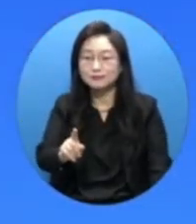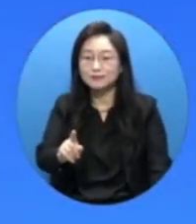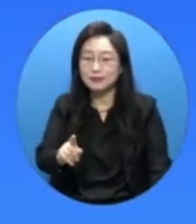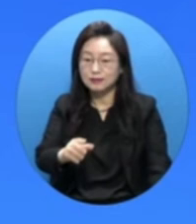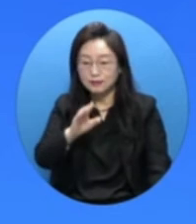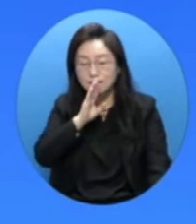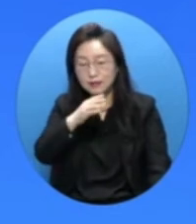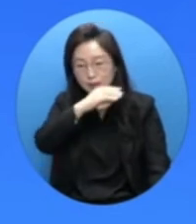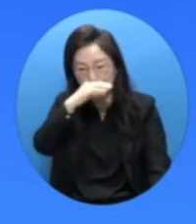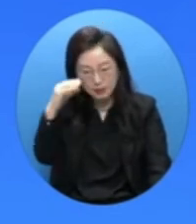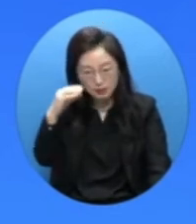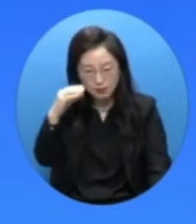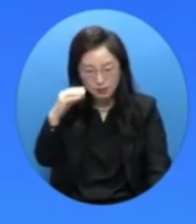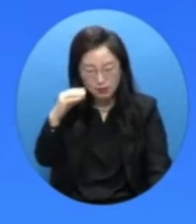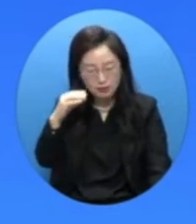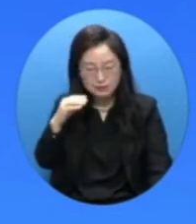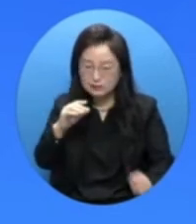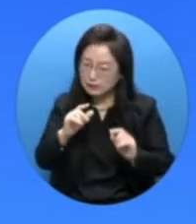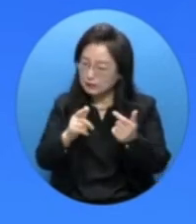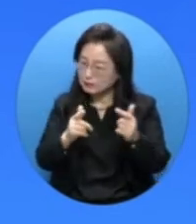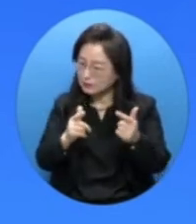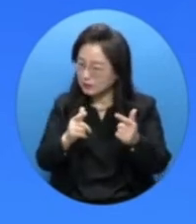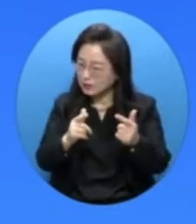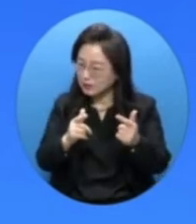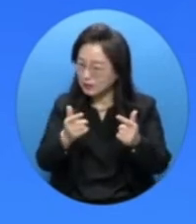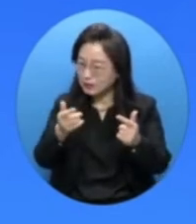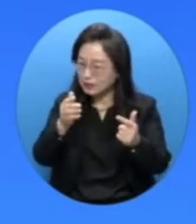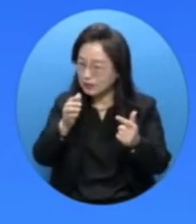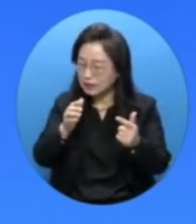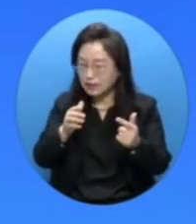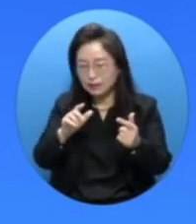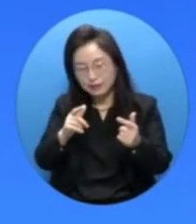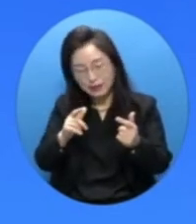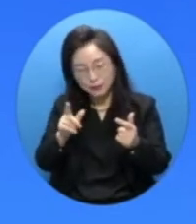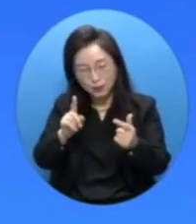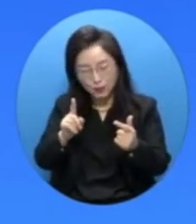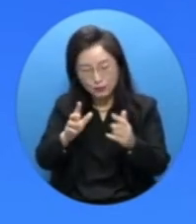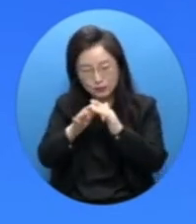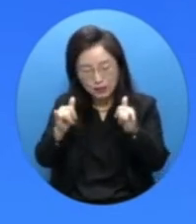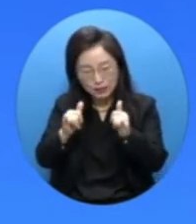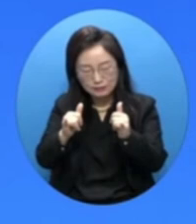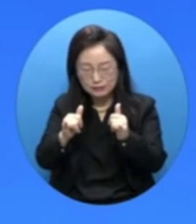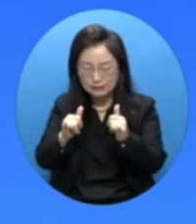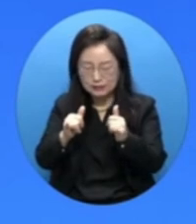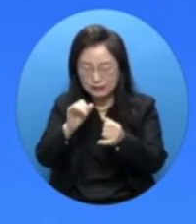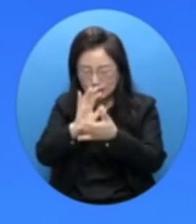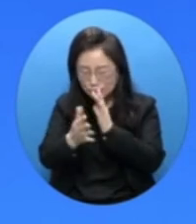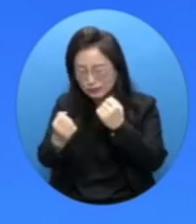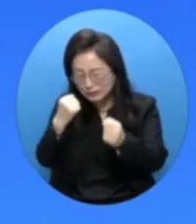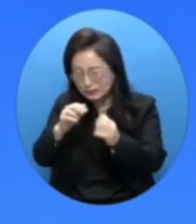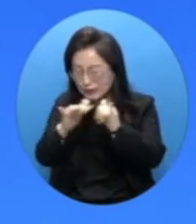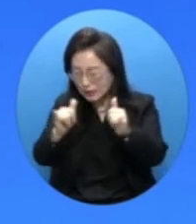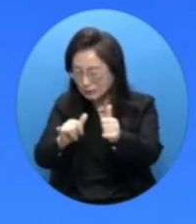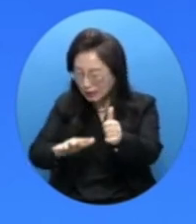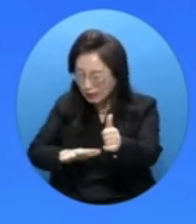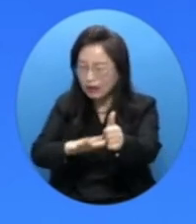바른 길이 안다고 생각할 때도 사람들 따라서 결정하고 가는 경우가 많이 있습니다